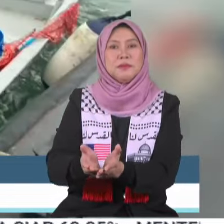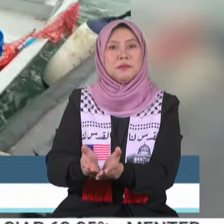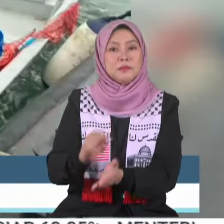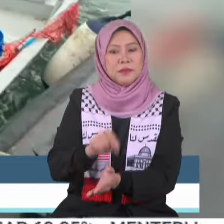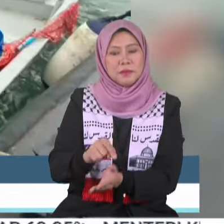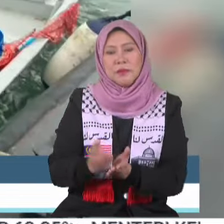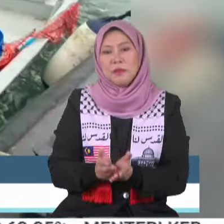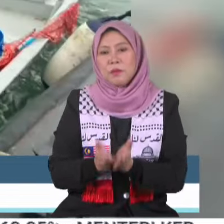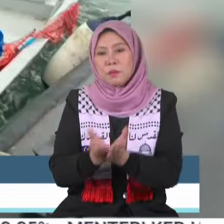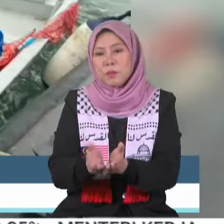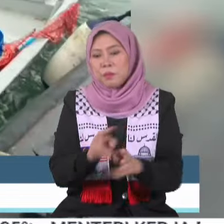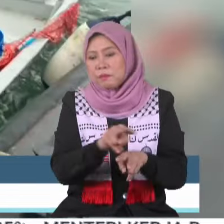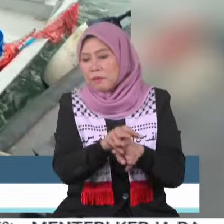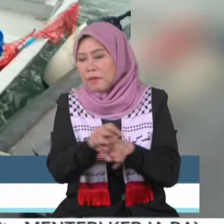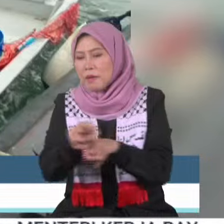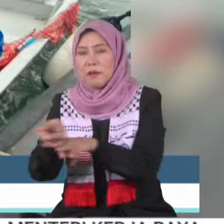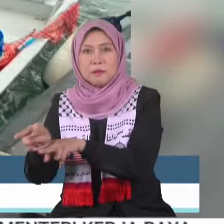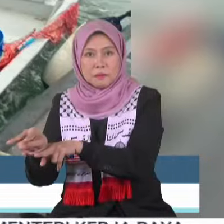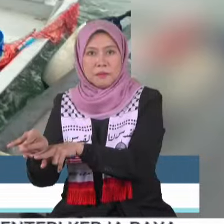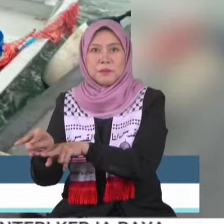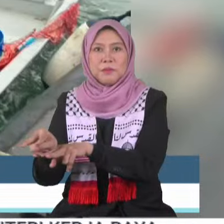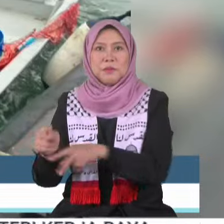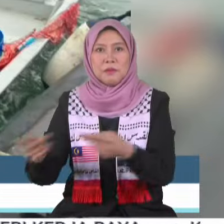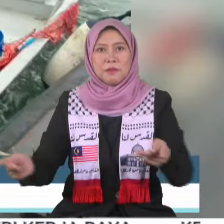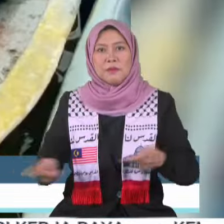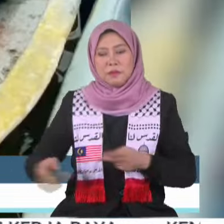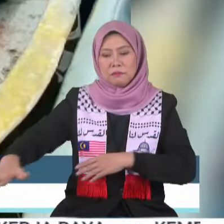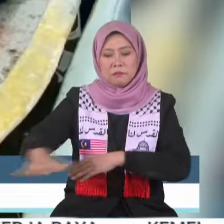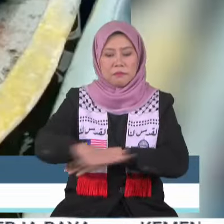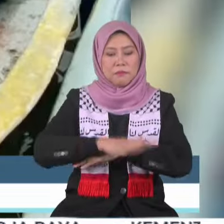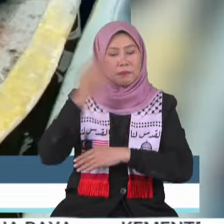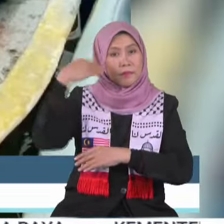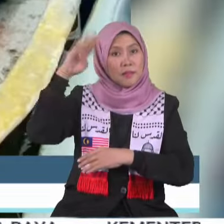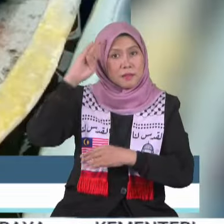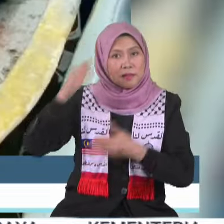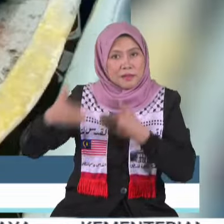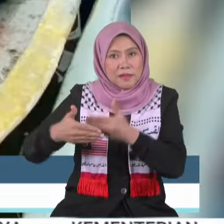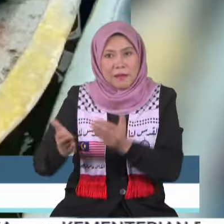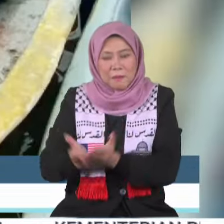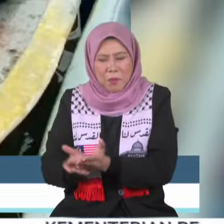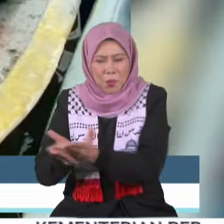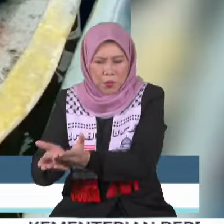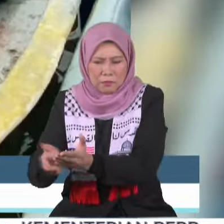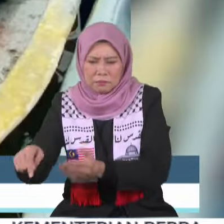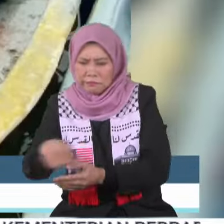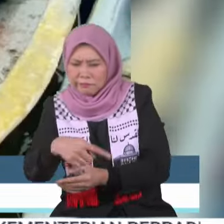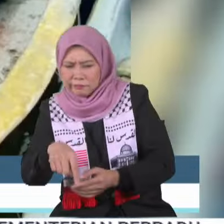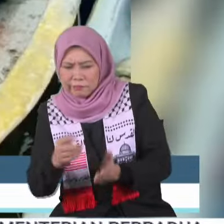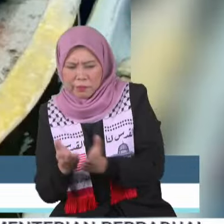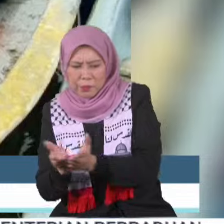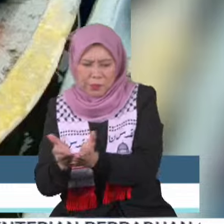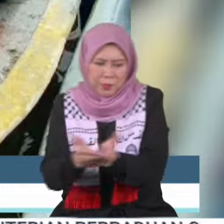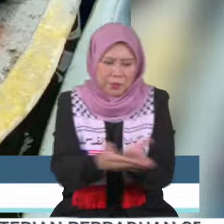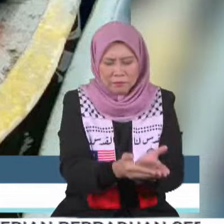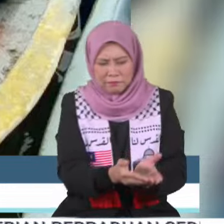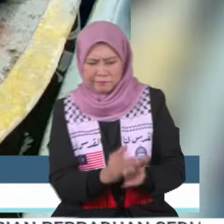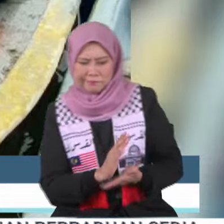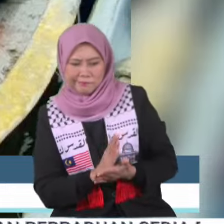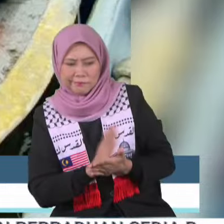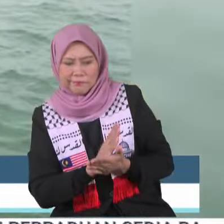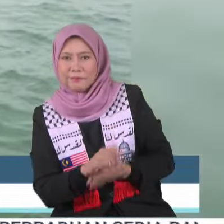yang sedang melakukan rondaan Ob Aman di sekitar perairan Perlis menghampiri bot fiber terlibat kerana didapati dalam